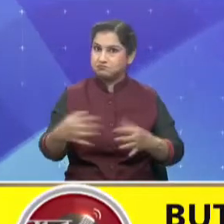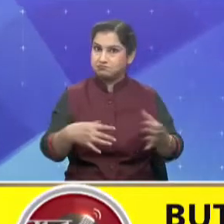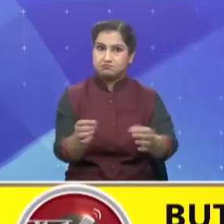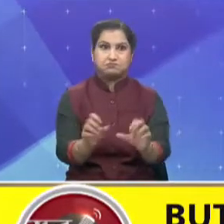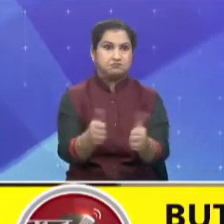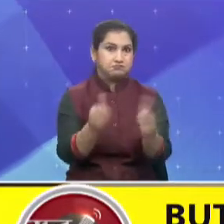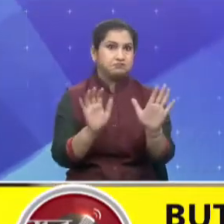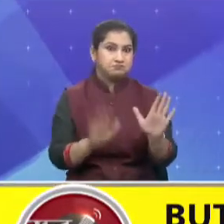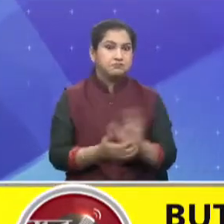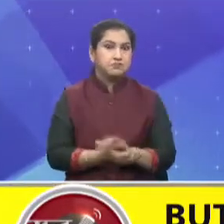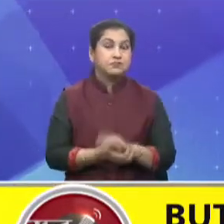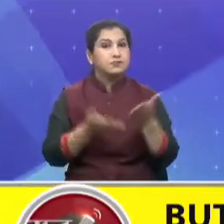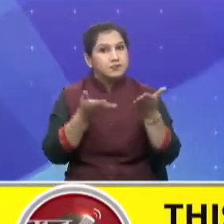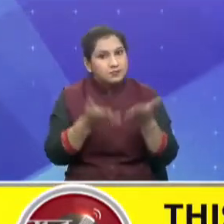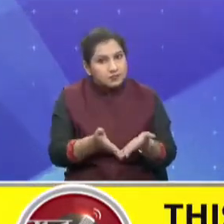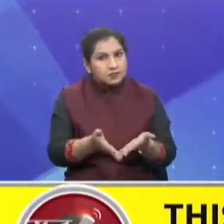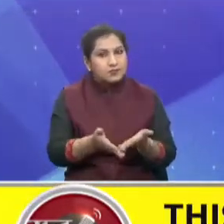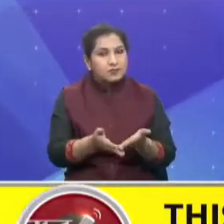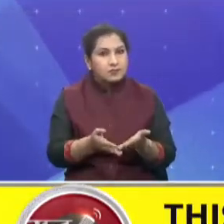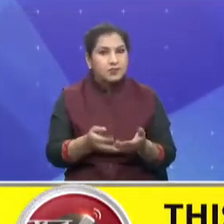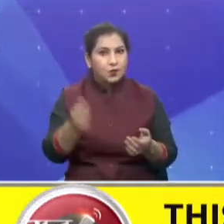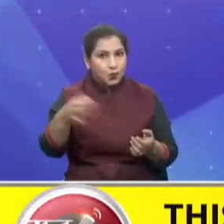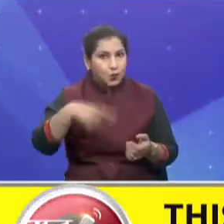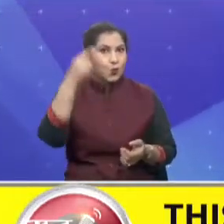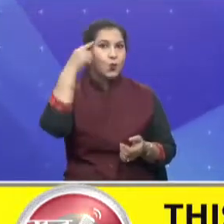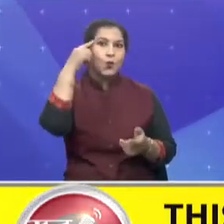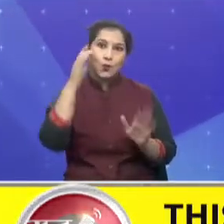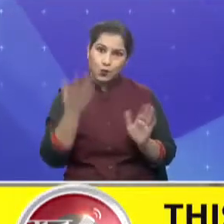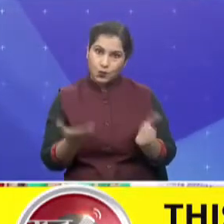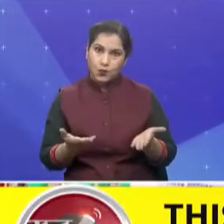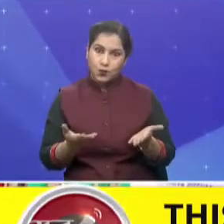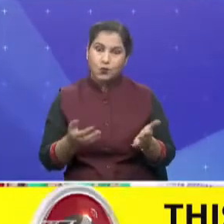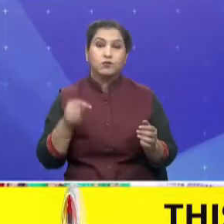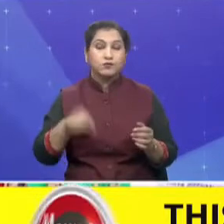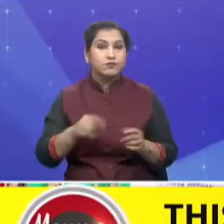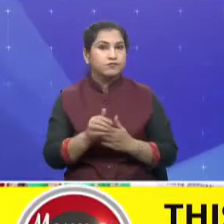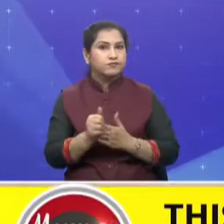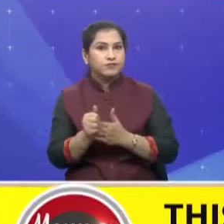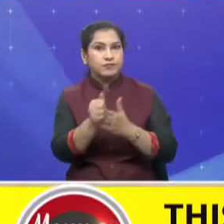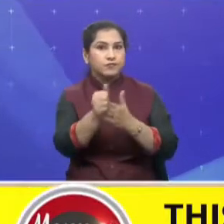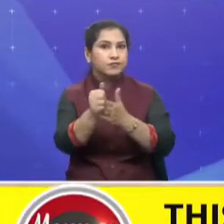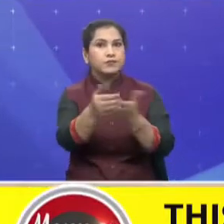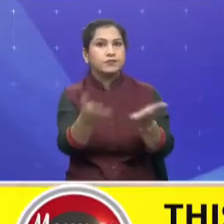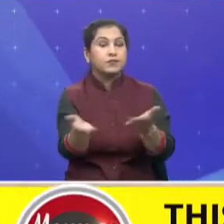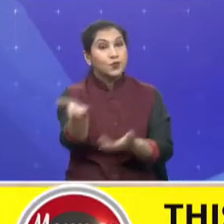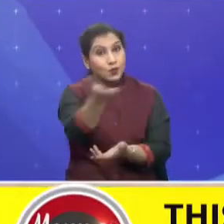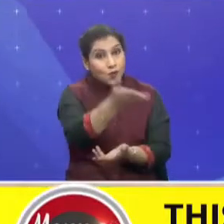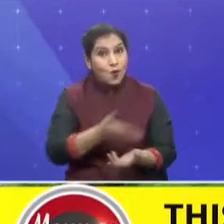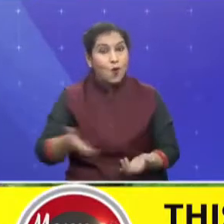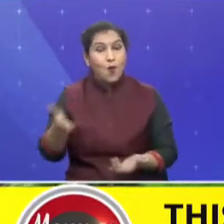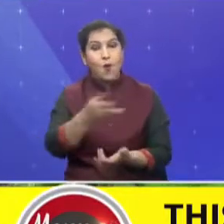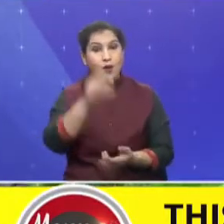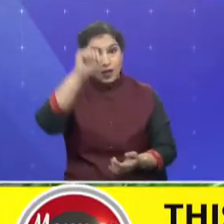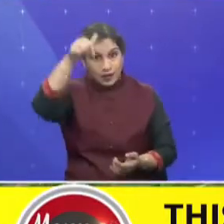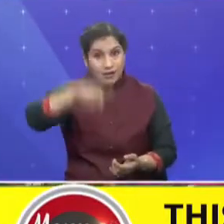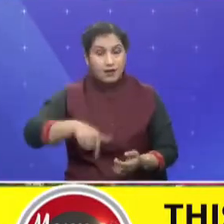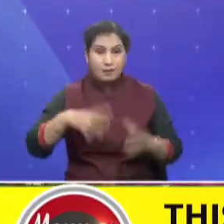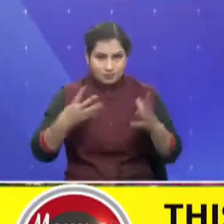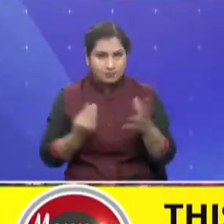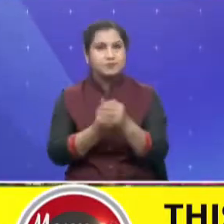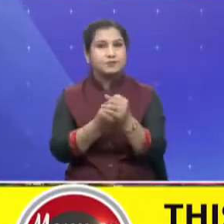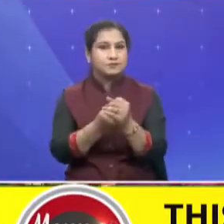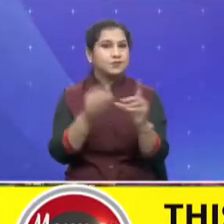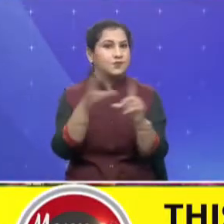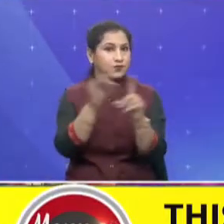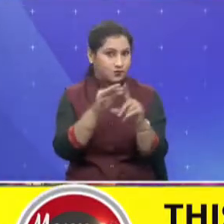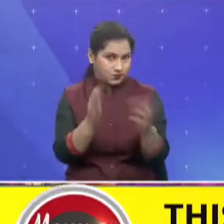है। यही तो देश की नई सोच है, जिसका नेतृत्व सारे देशवासी मिलकर कर